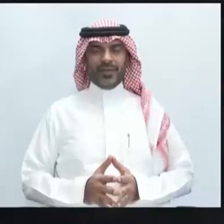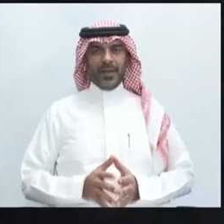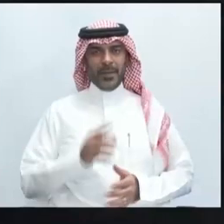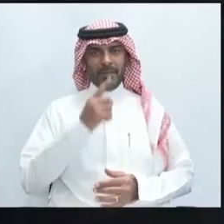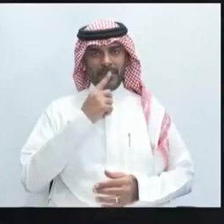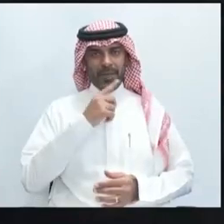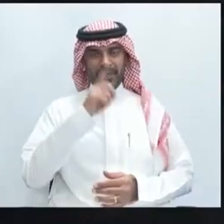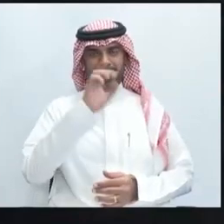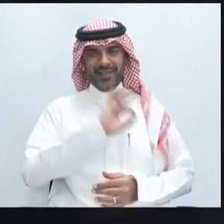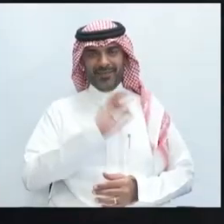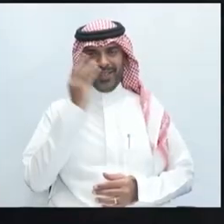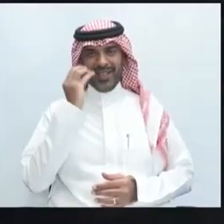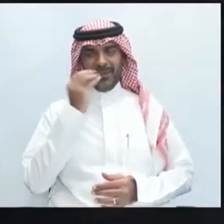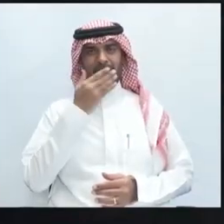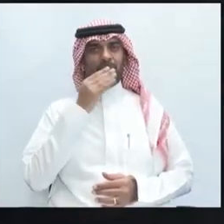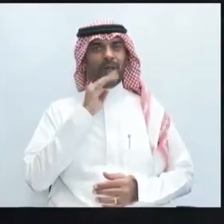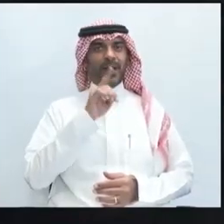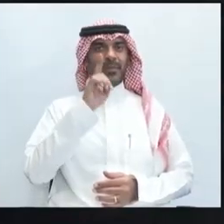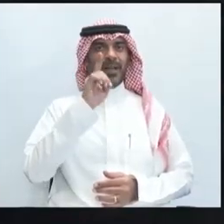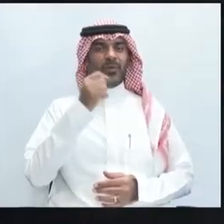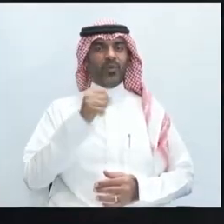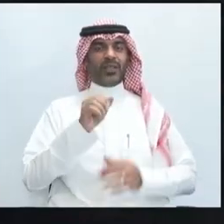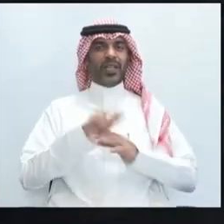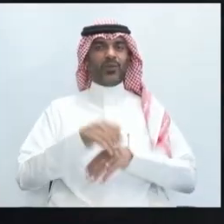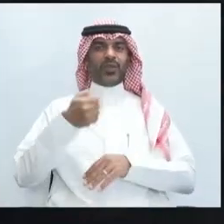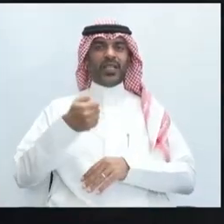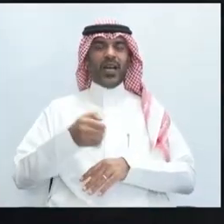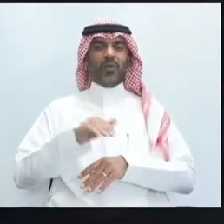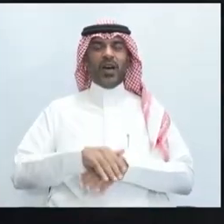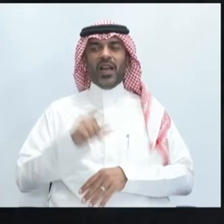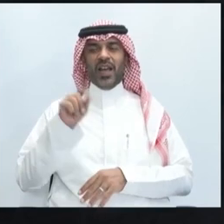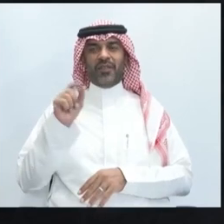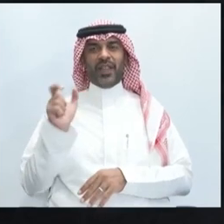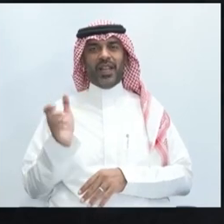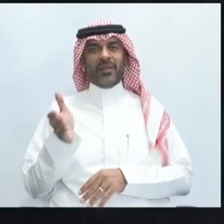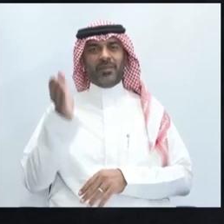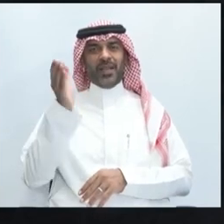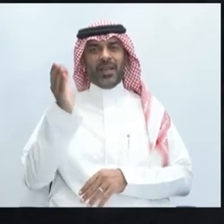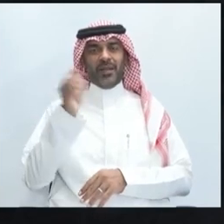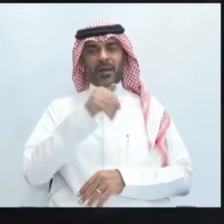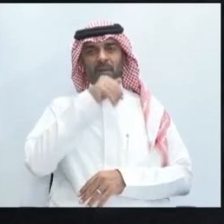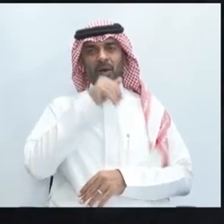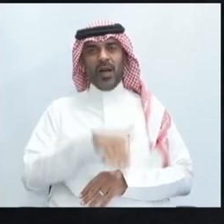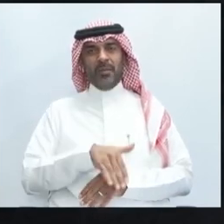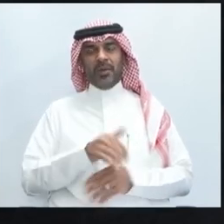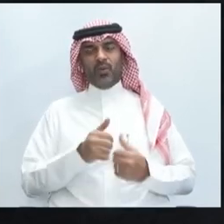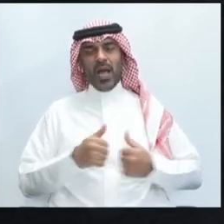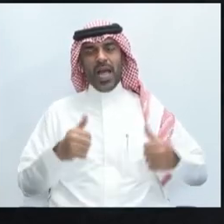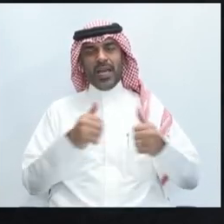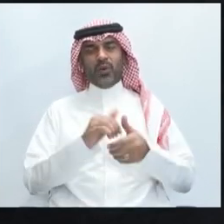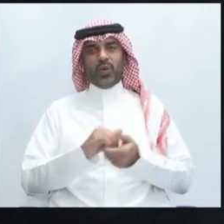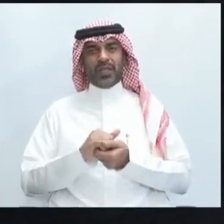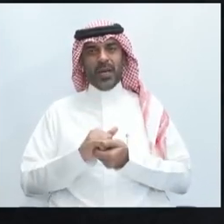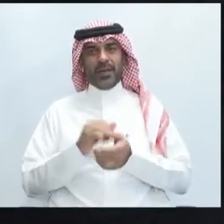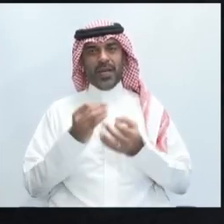بسم الله الرحمن الرحيم الحمد لله رب العالمين والصلاه والسلام على اشرف الانبياء والمرسلين سيدنا محمد وعلى اله